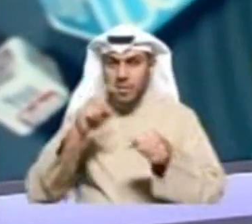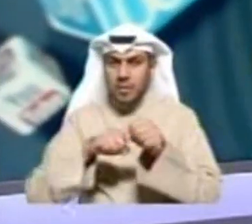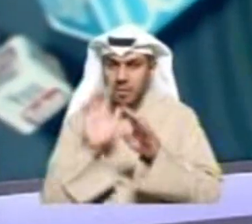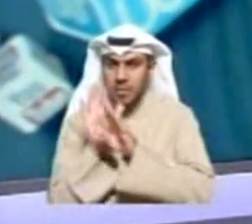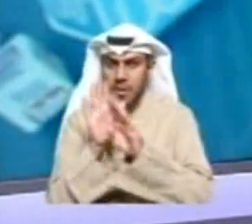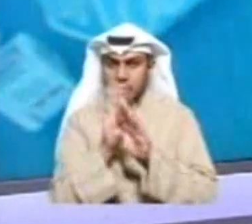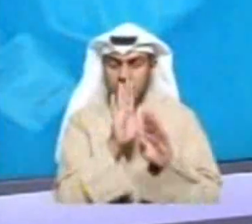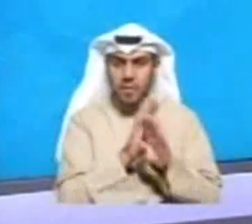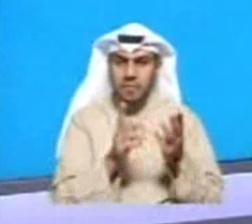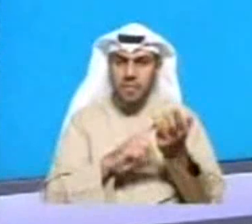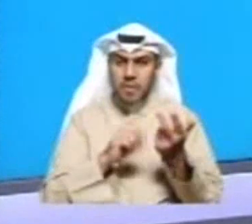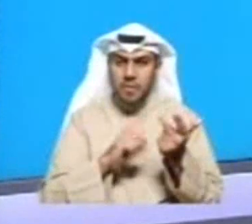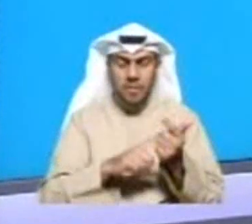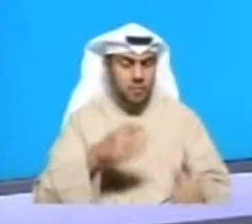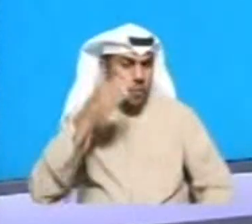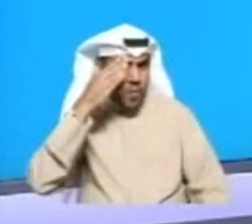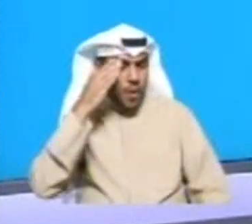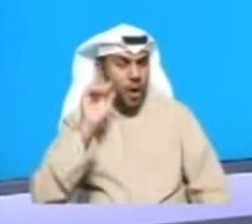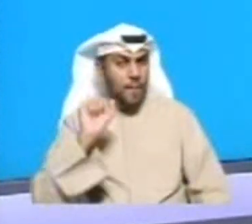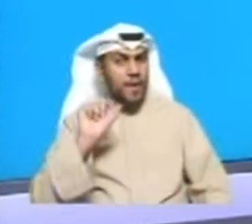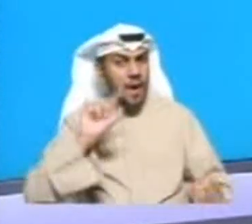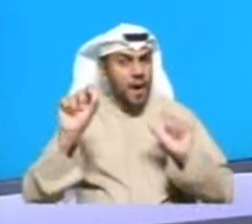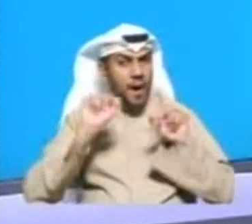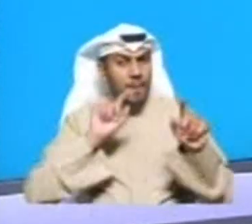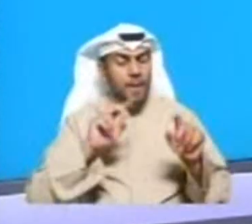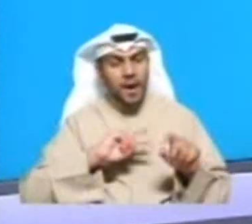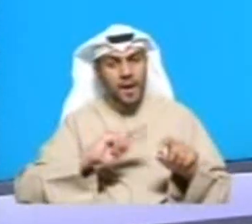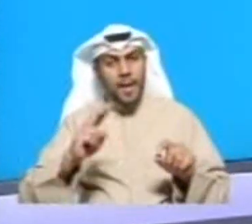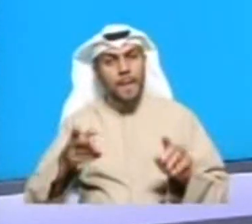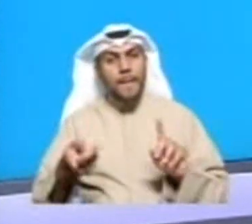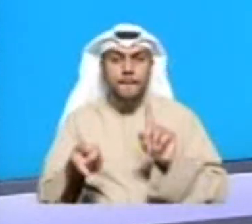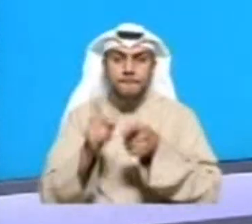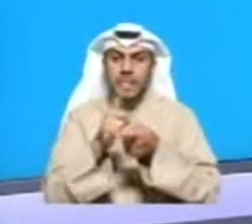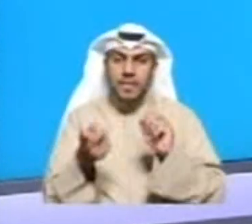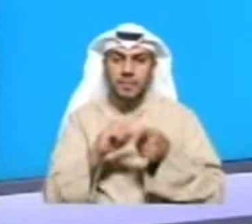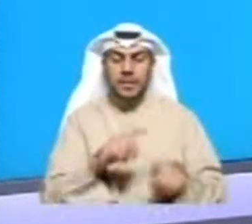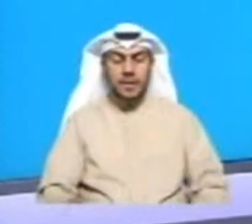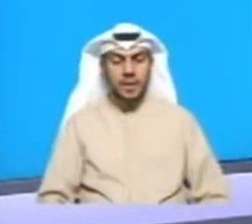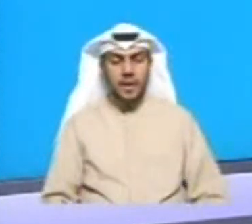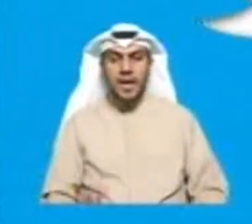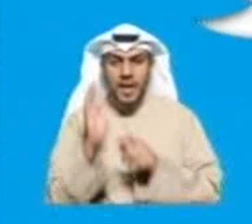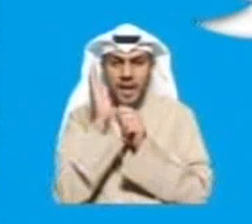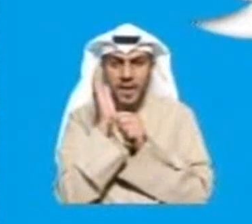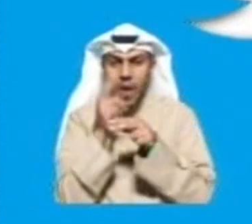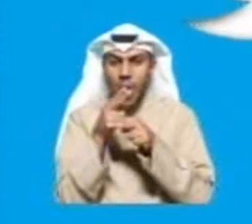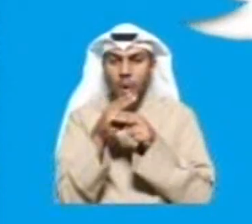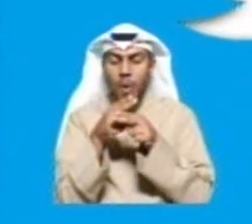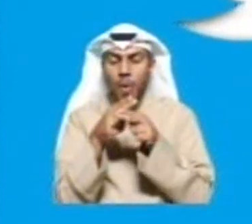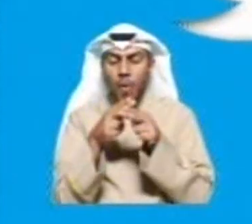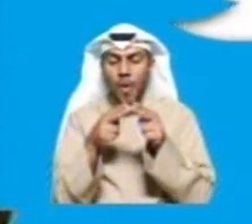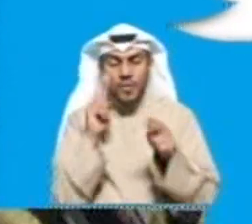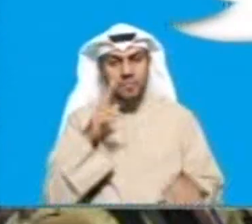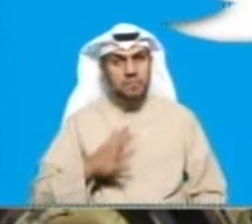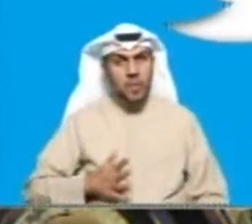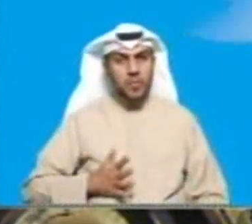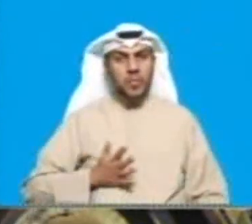لترقية مجال تبادل الأخبار بين الدول العربية الشقيقة. فتحت هاشتاج إذاعة دولة الكويت ومشاعر ملؤها الفخر